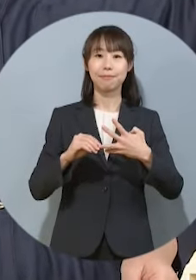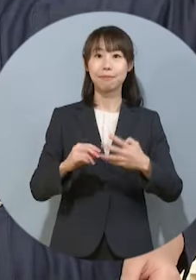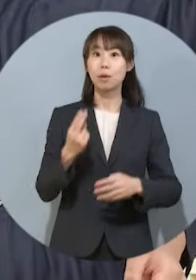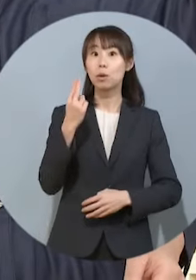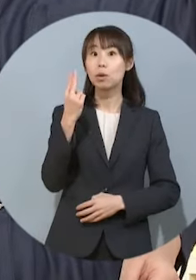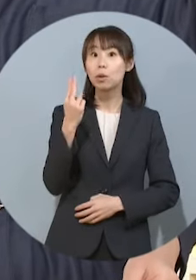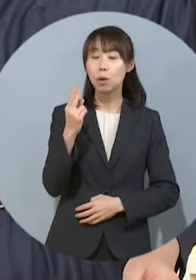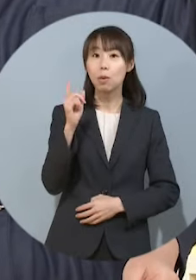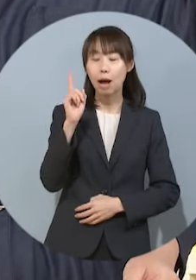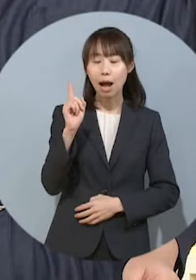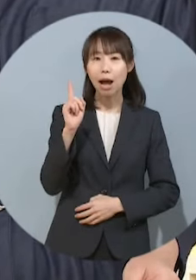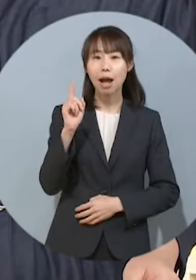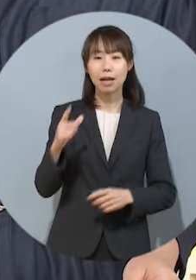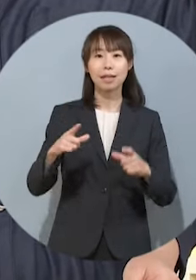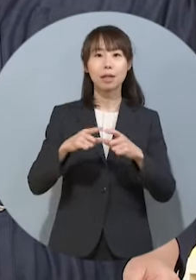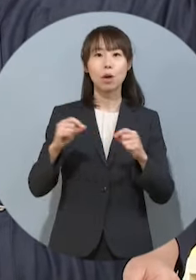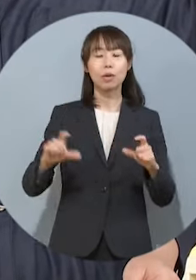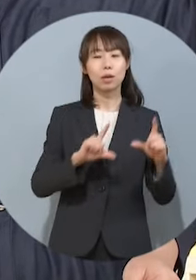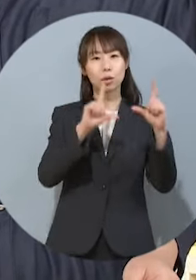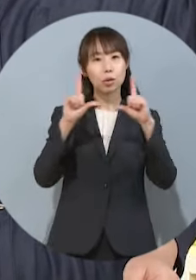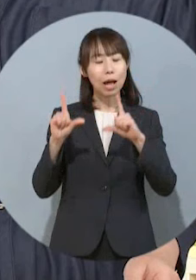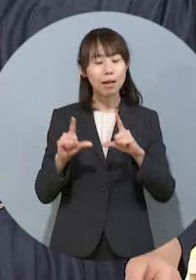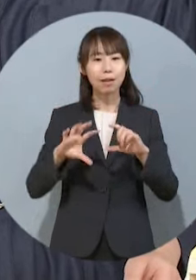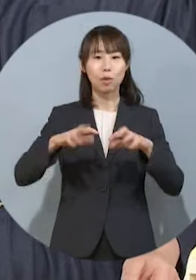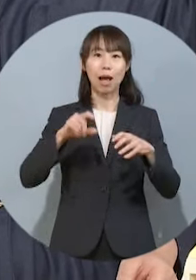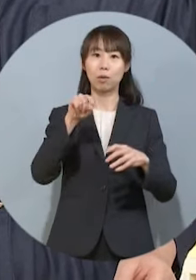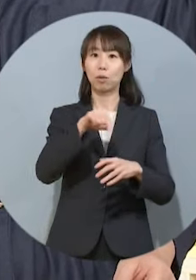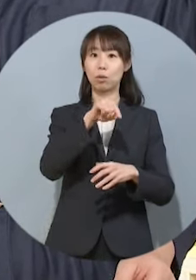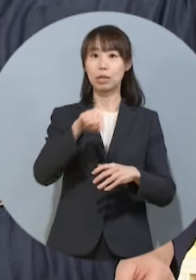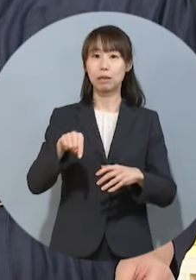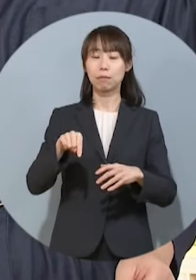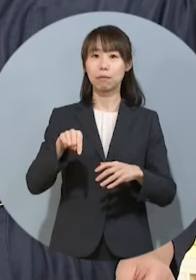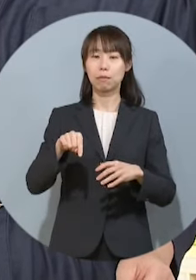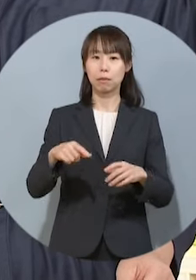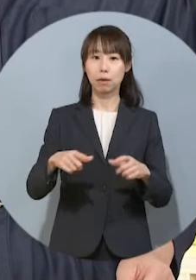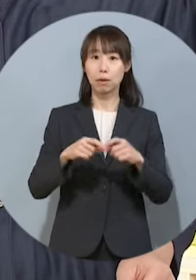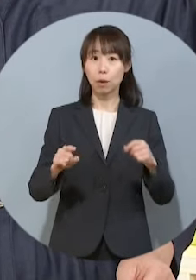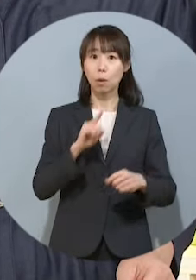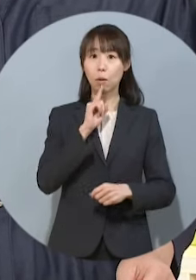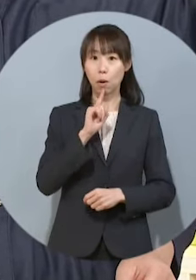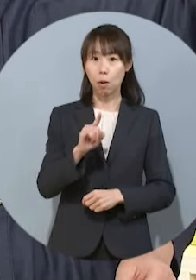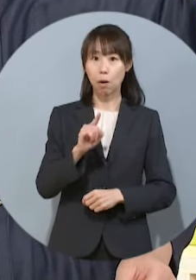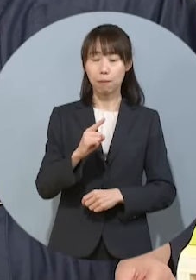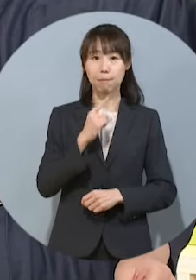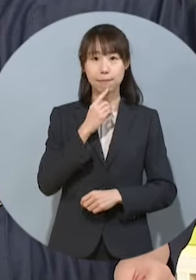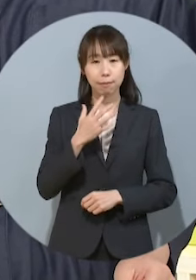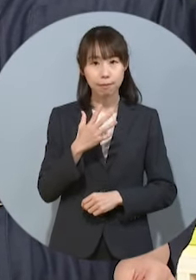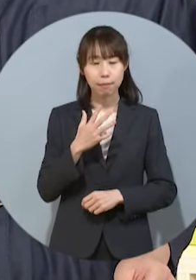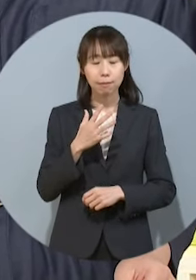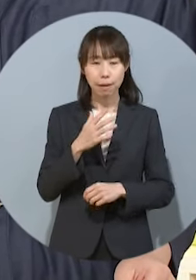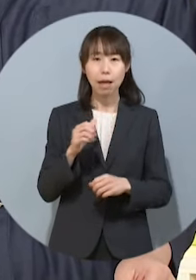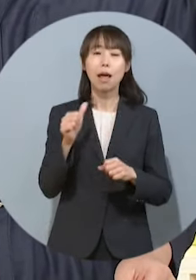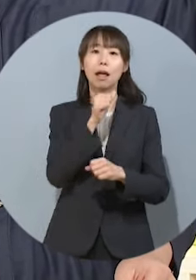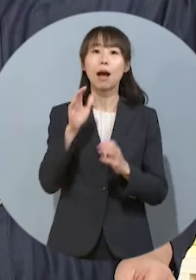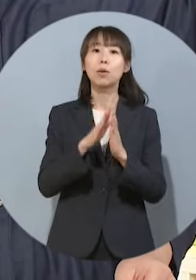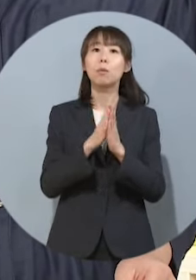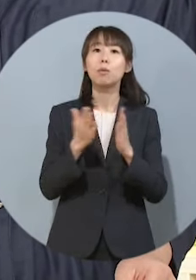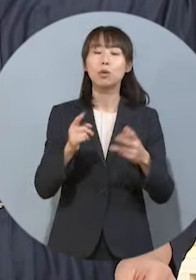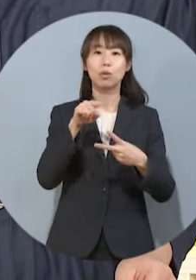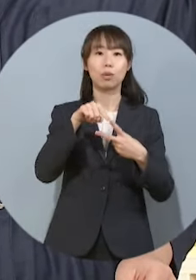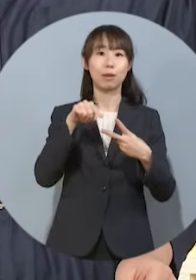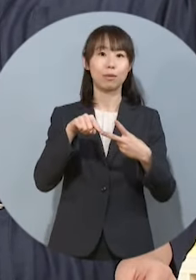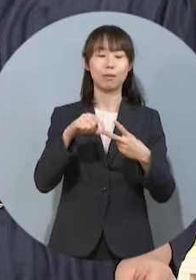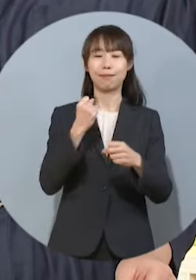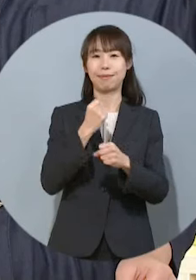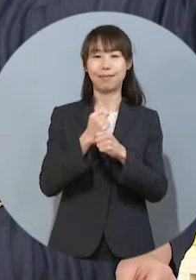都は日本語を母語としない外国人に向けた感染対策ガイドブックと医療機関受診のための多言